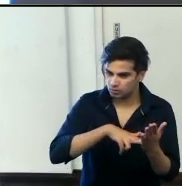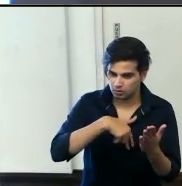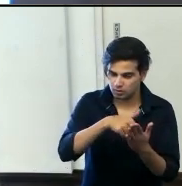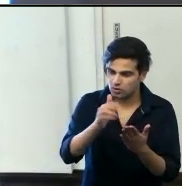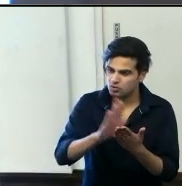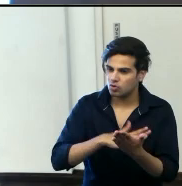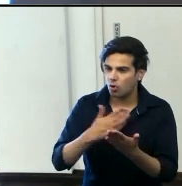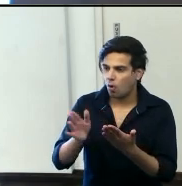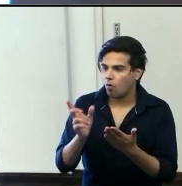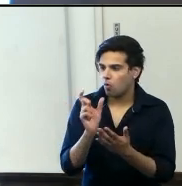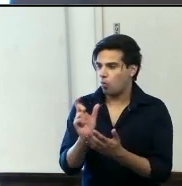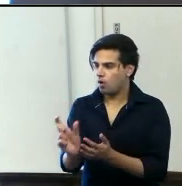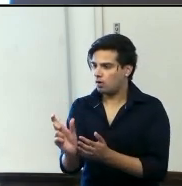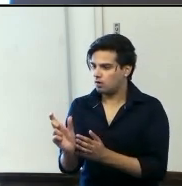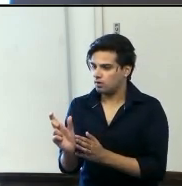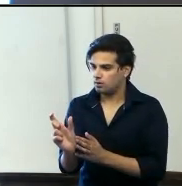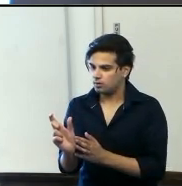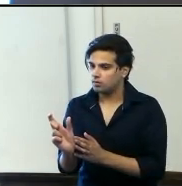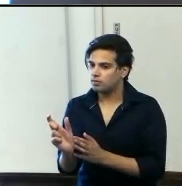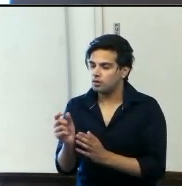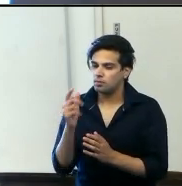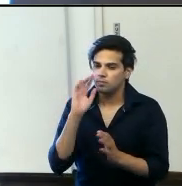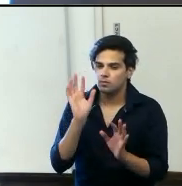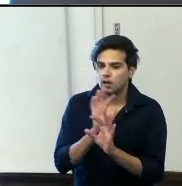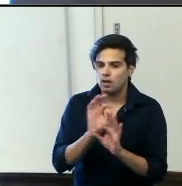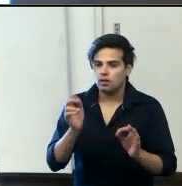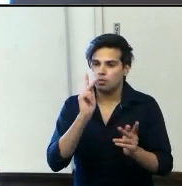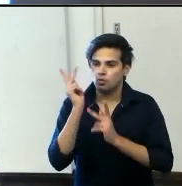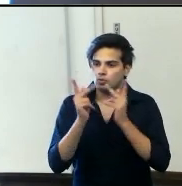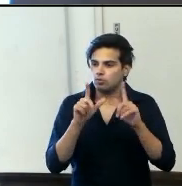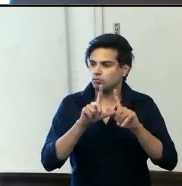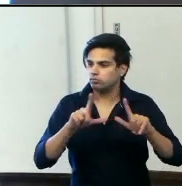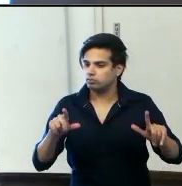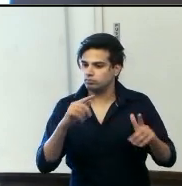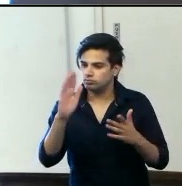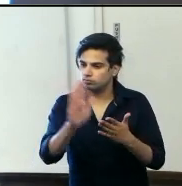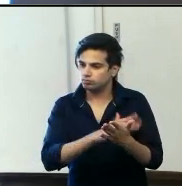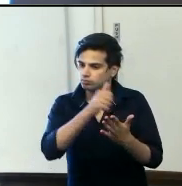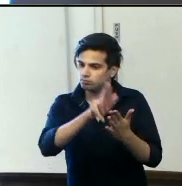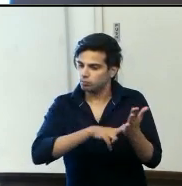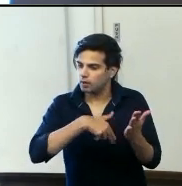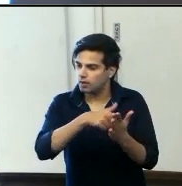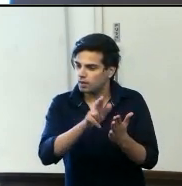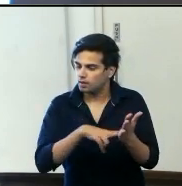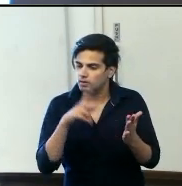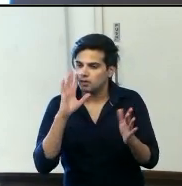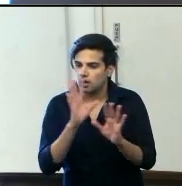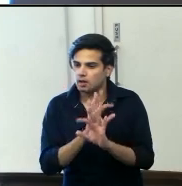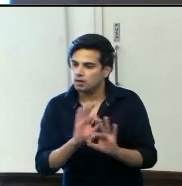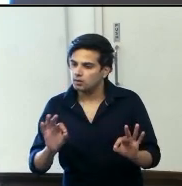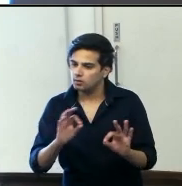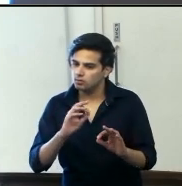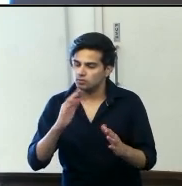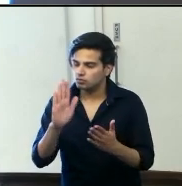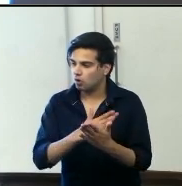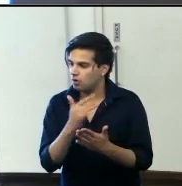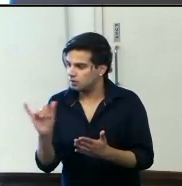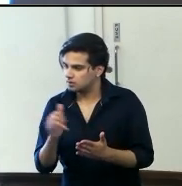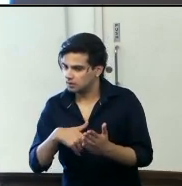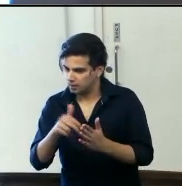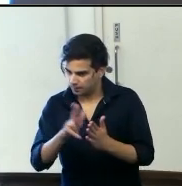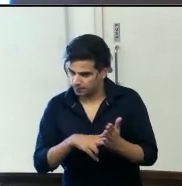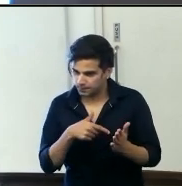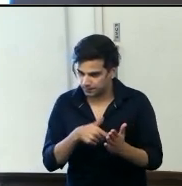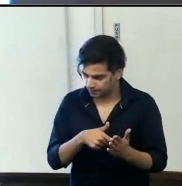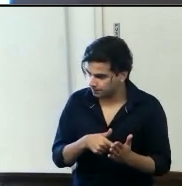is word, a silent song. ಸೊ ಈಗ